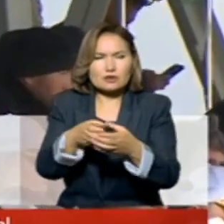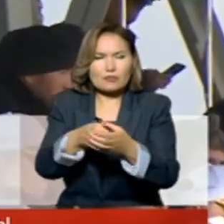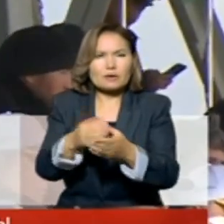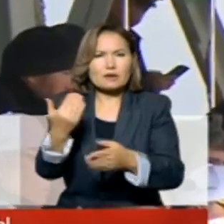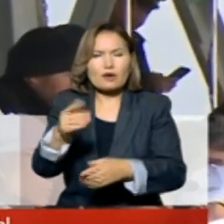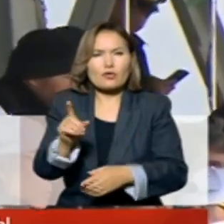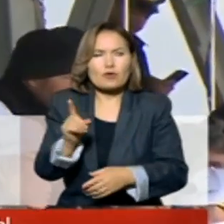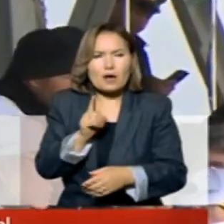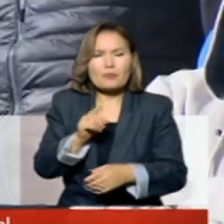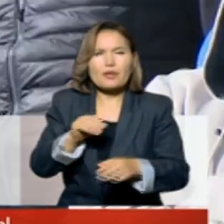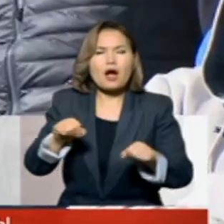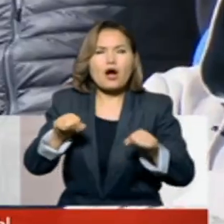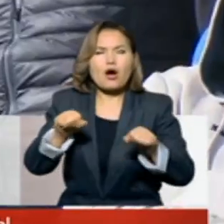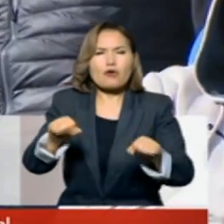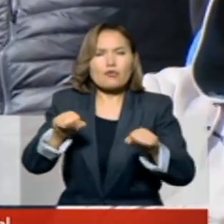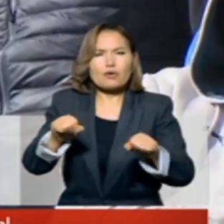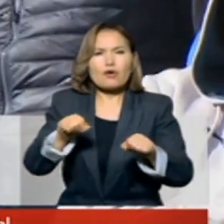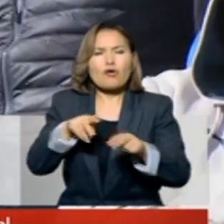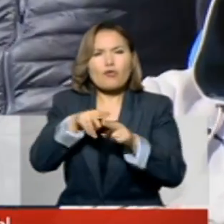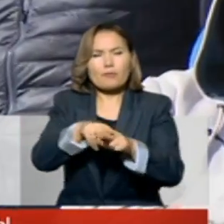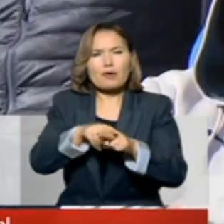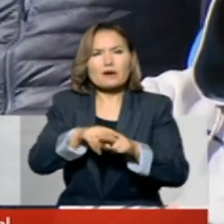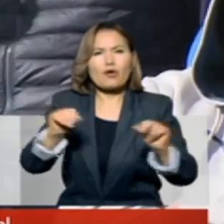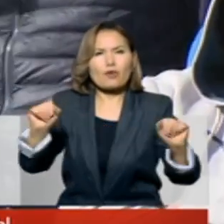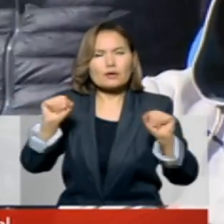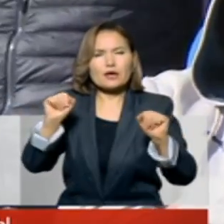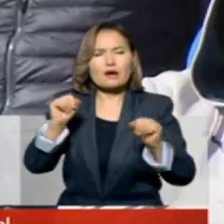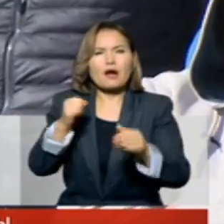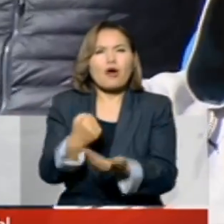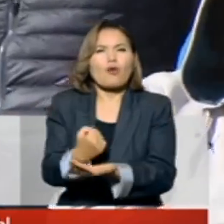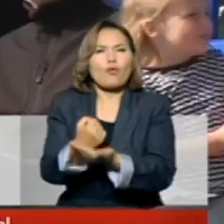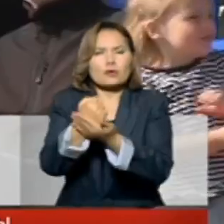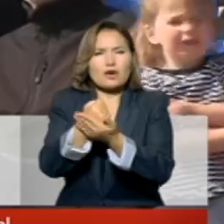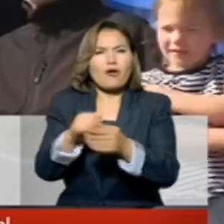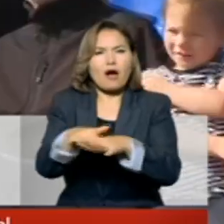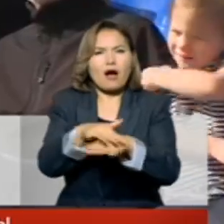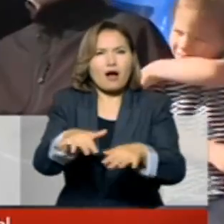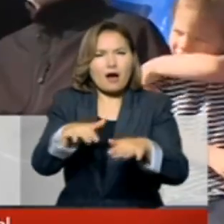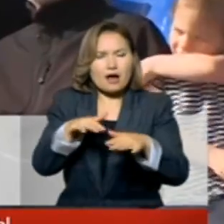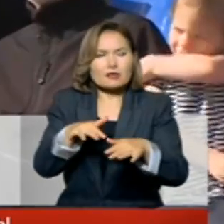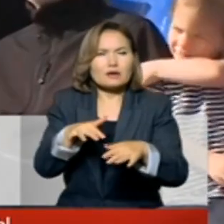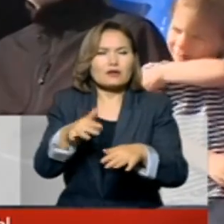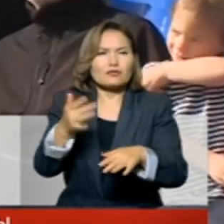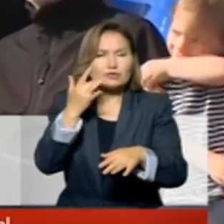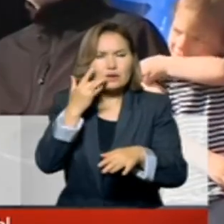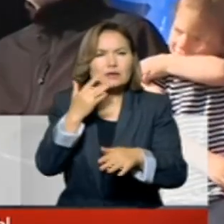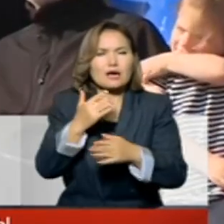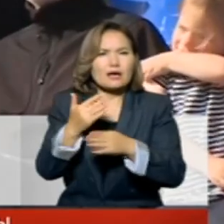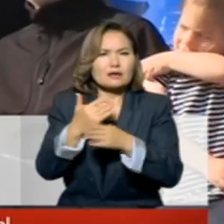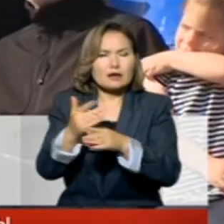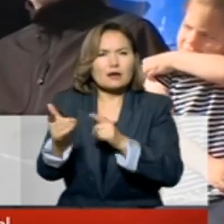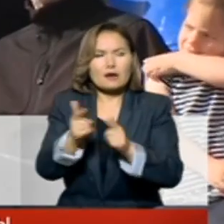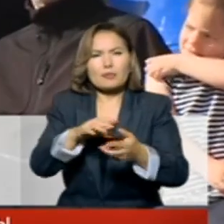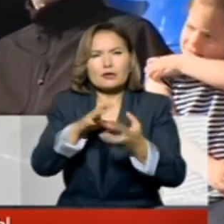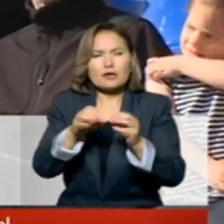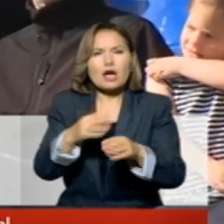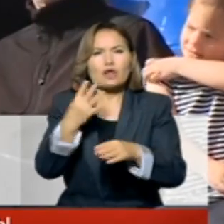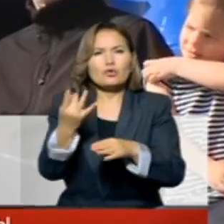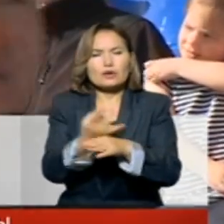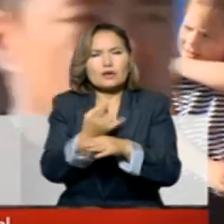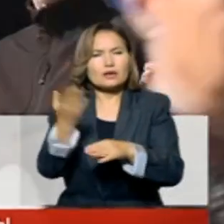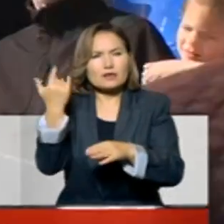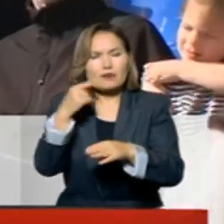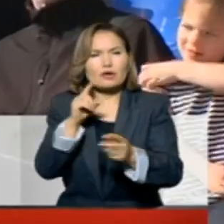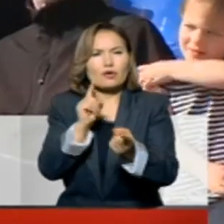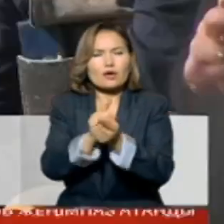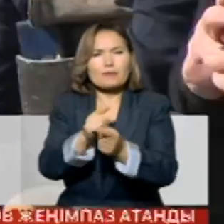қолдауға дайын енді бұған дейін бұл құрамалар дүниежүзілік көшпенділер ойындарында төрт рет кездескен